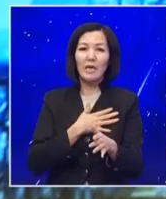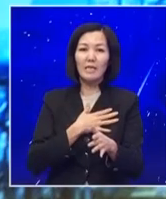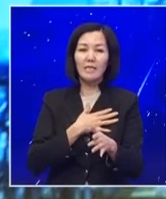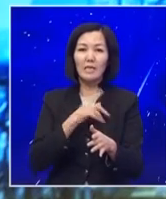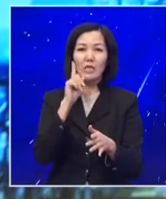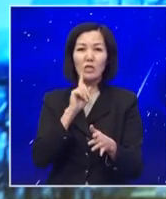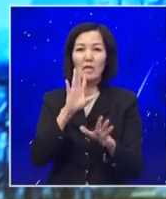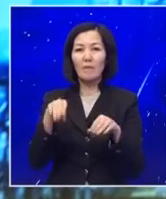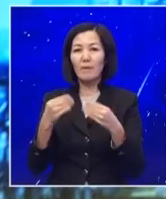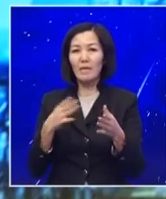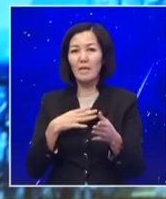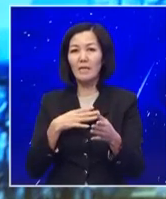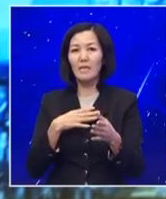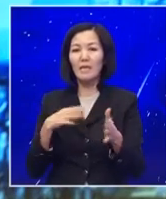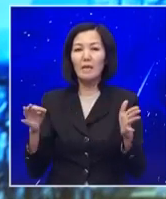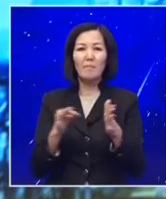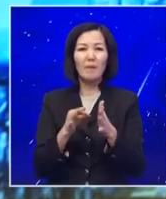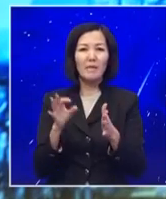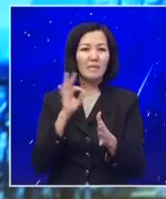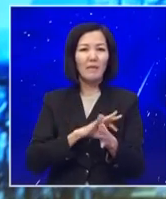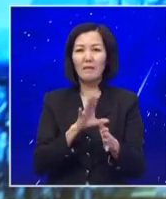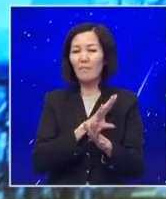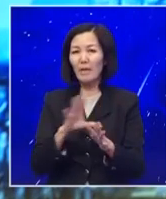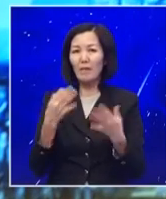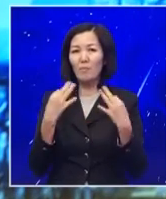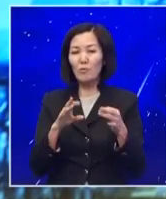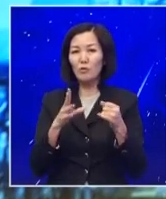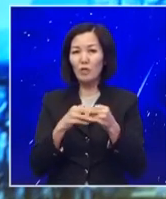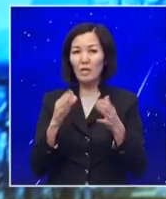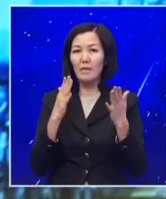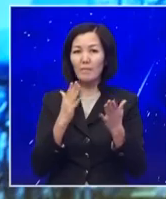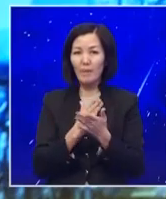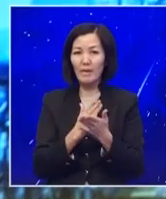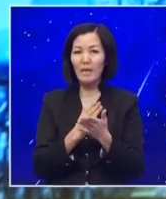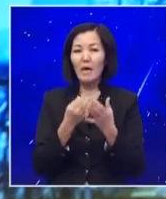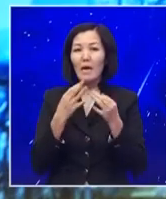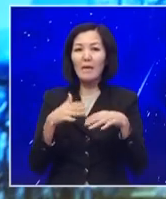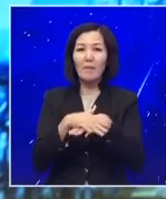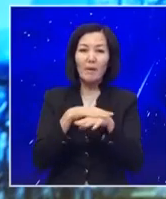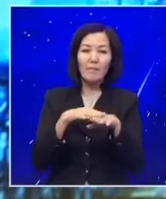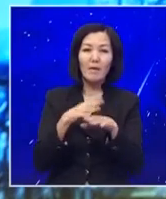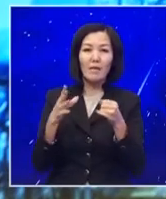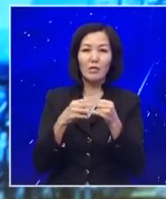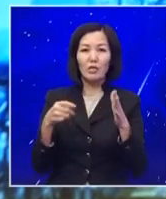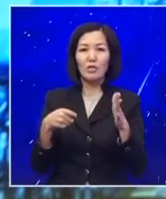жалға беріліп кеткен. Арасында мақсатты пайдаланбай жатқандары да бар. Ал қарапайым халық жайылымға зәру.